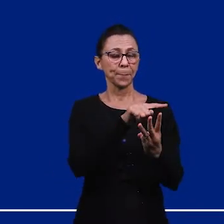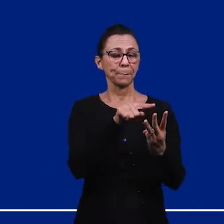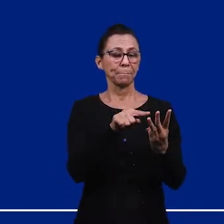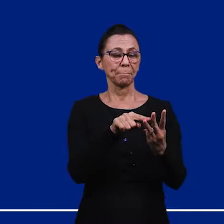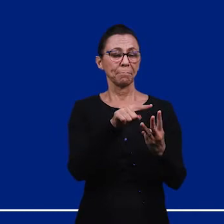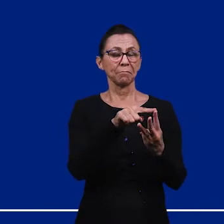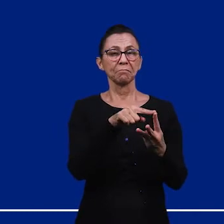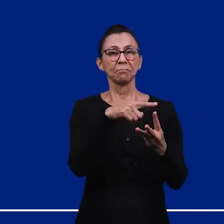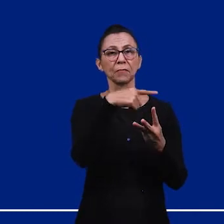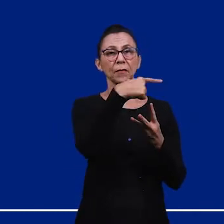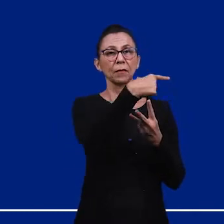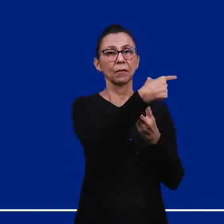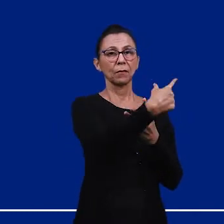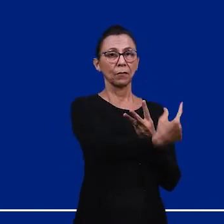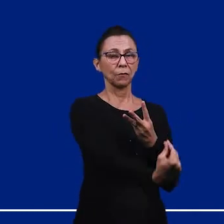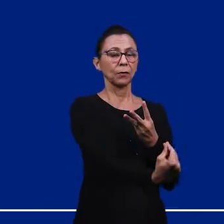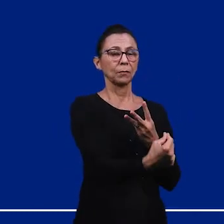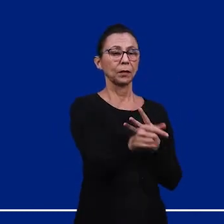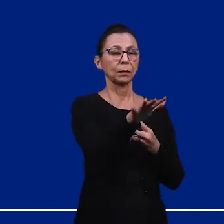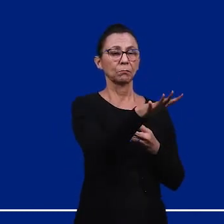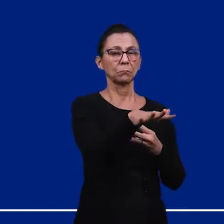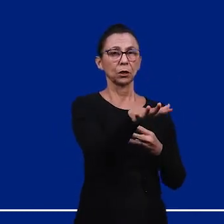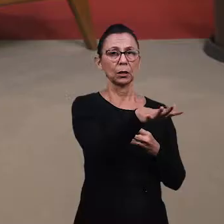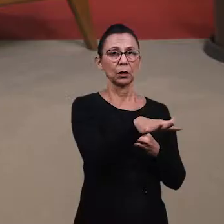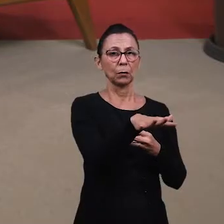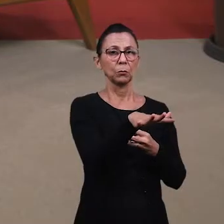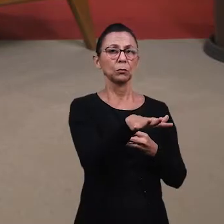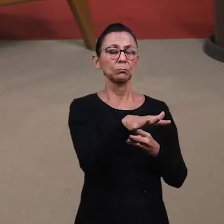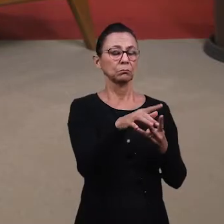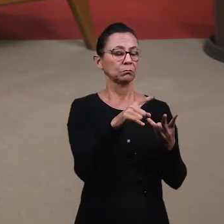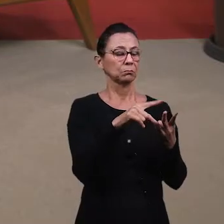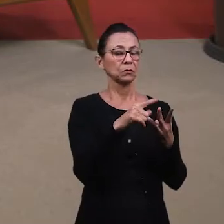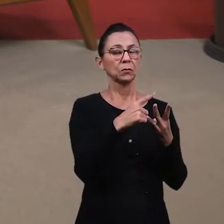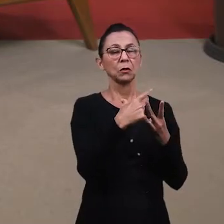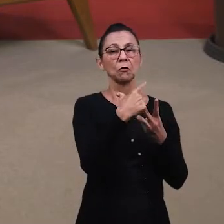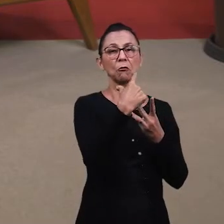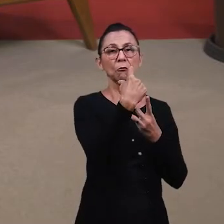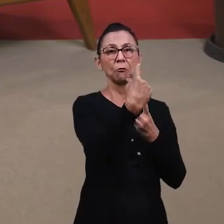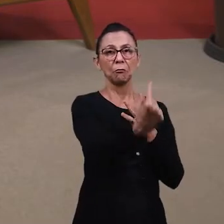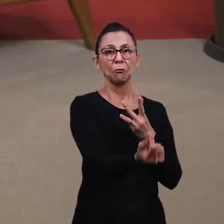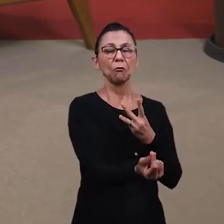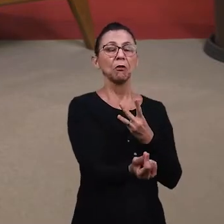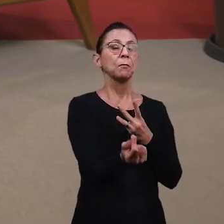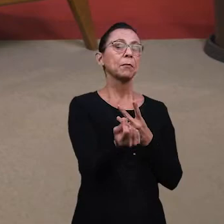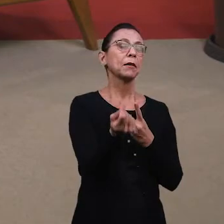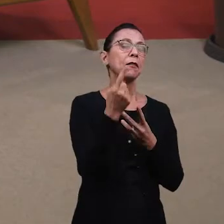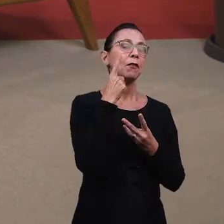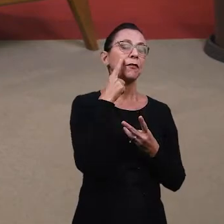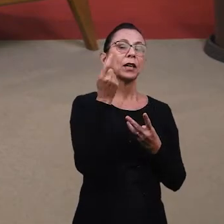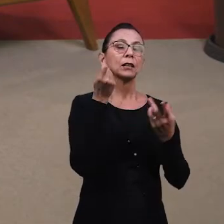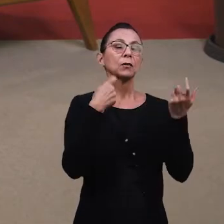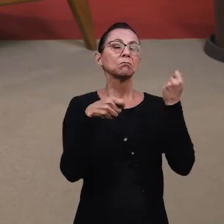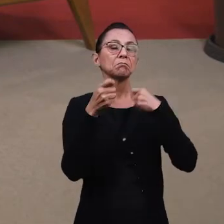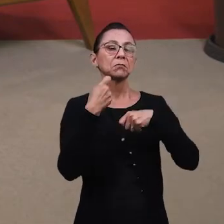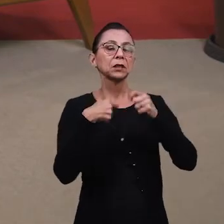pas fait aucun cas, ils sont allés un vers son champ, l'autre vers son affaire. » Daniel, comment vous pouvez nous